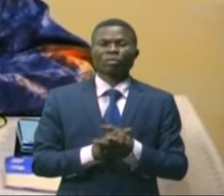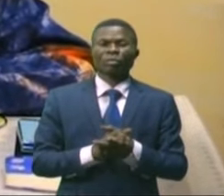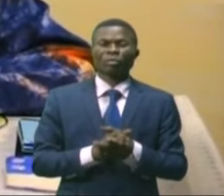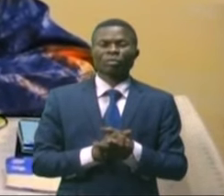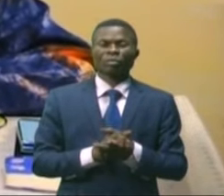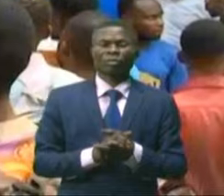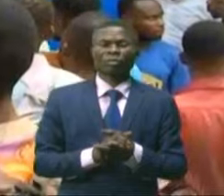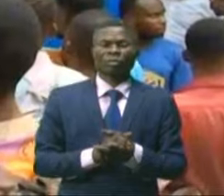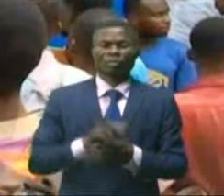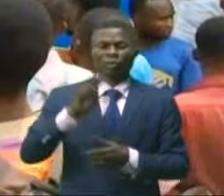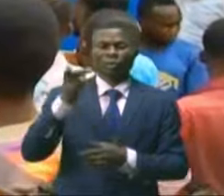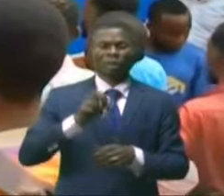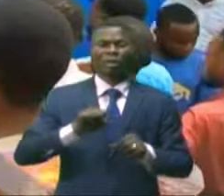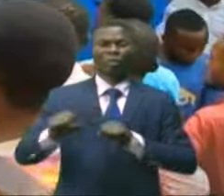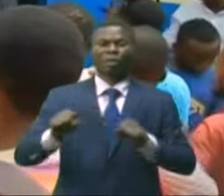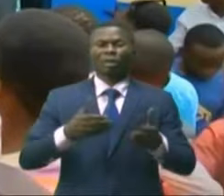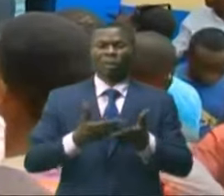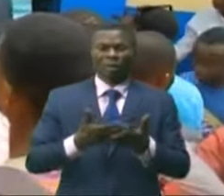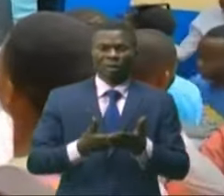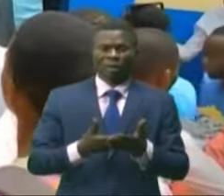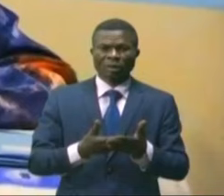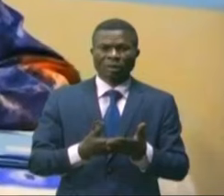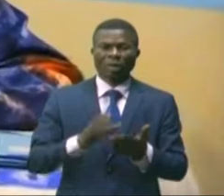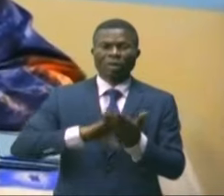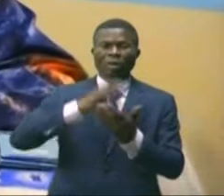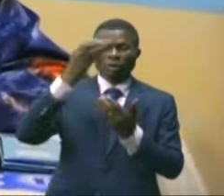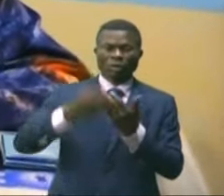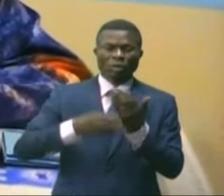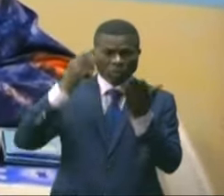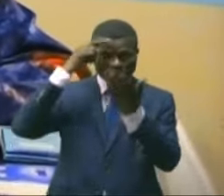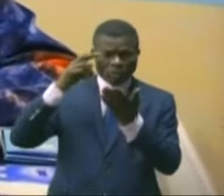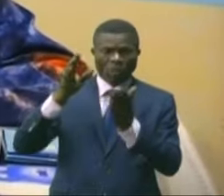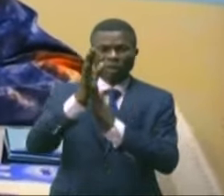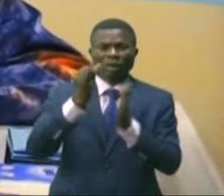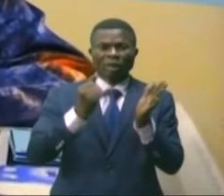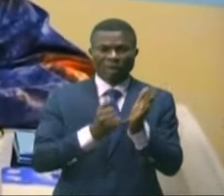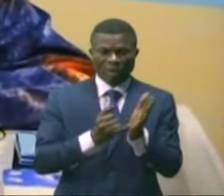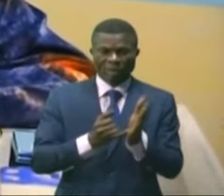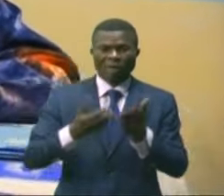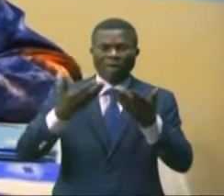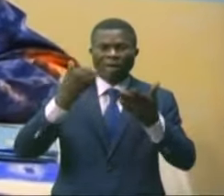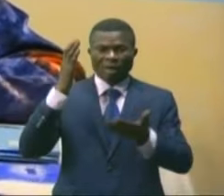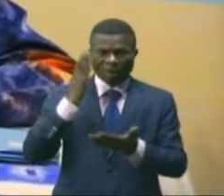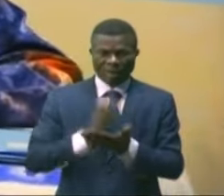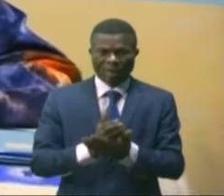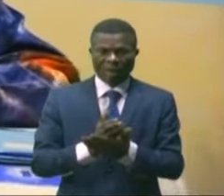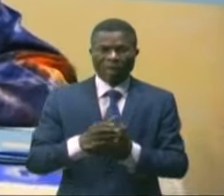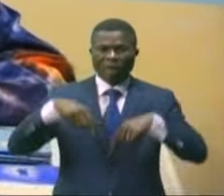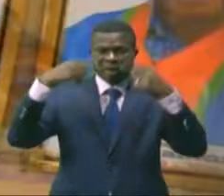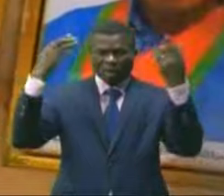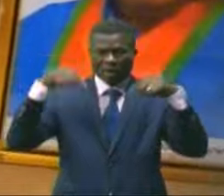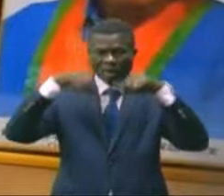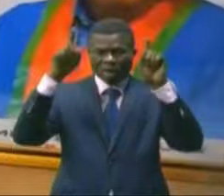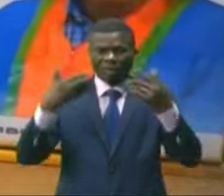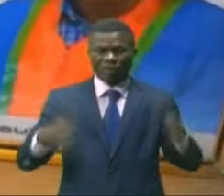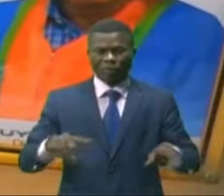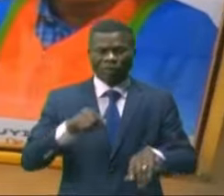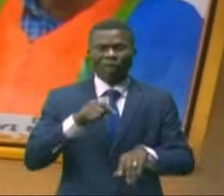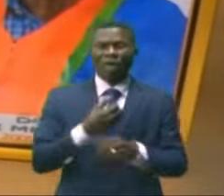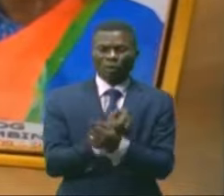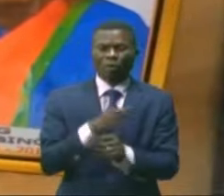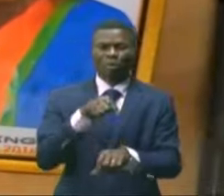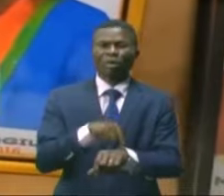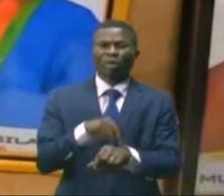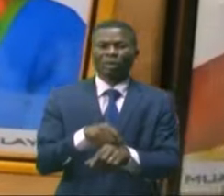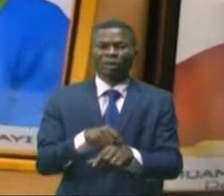la deuxième session. Et selon le calendrier académique, c'est le 16, on va clôturer l'année. Nous sommes totalement dans le délai. À deux ans seulement,